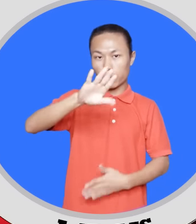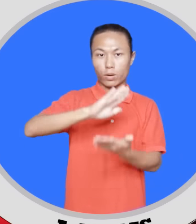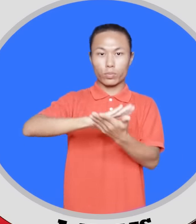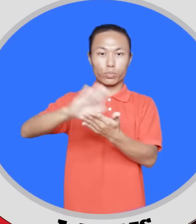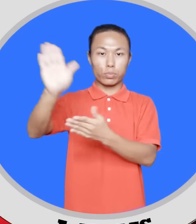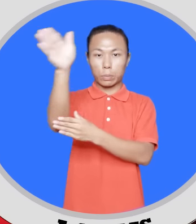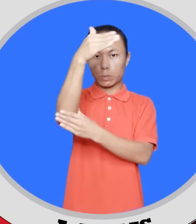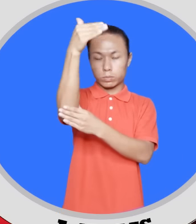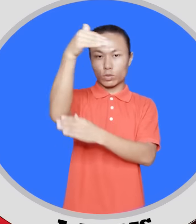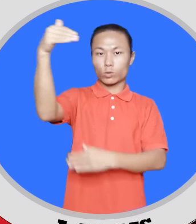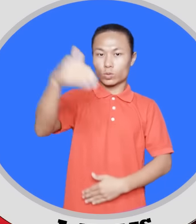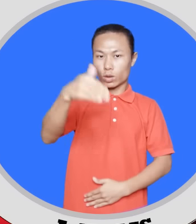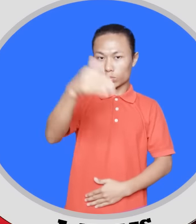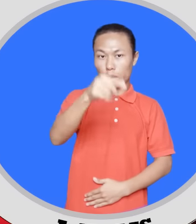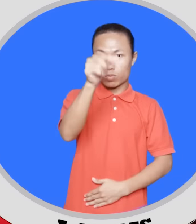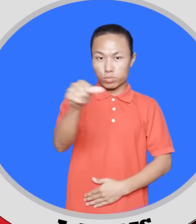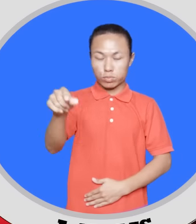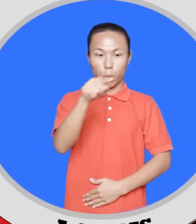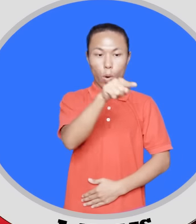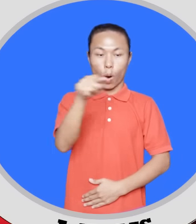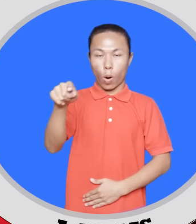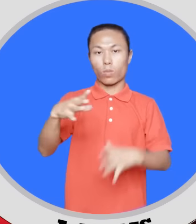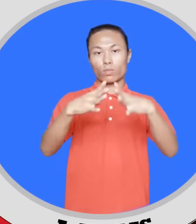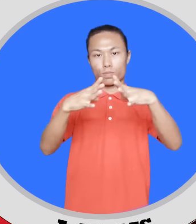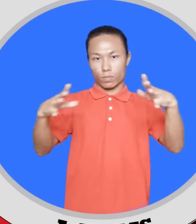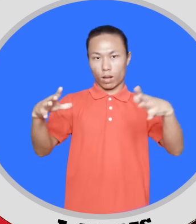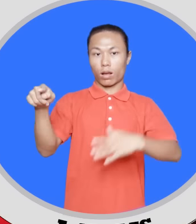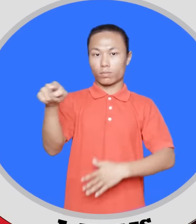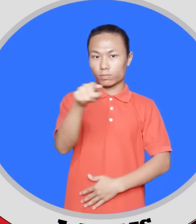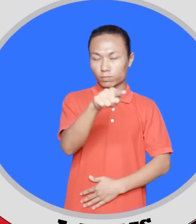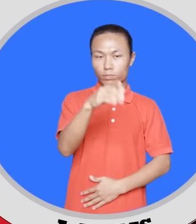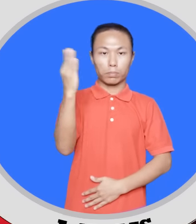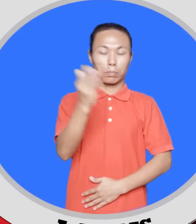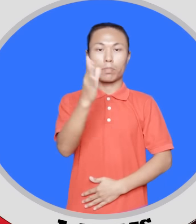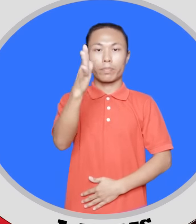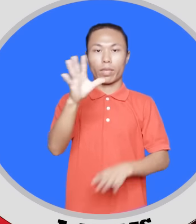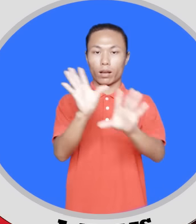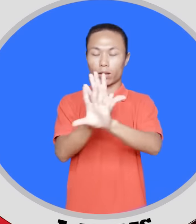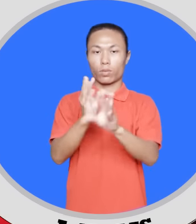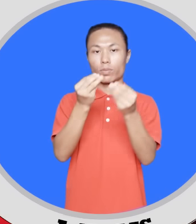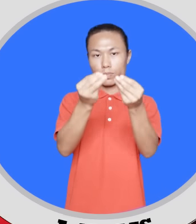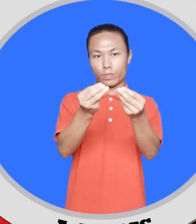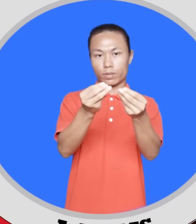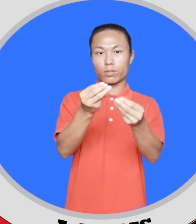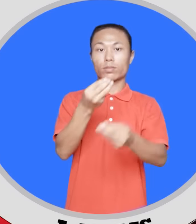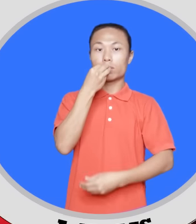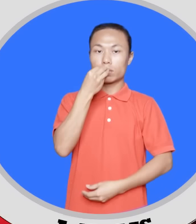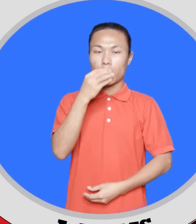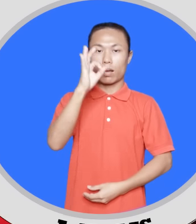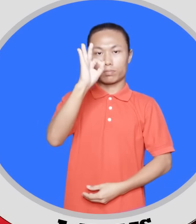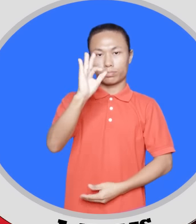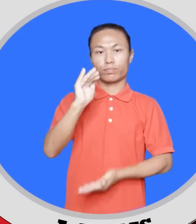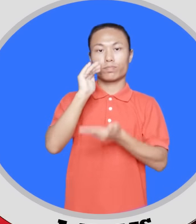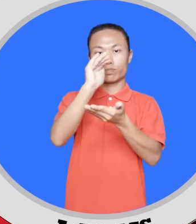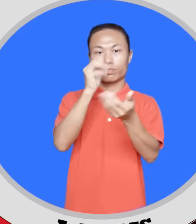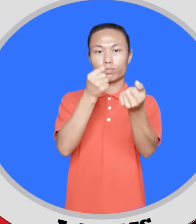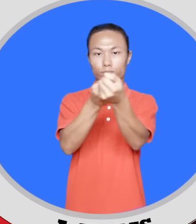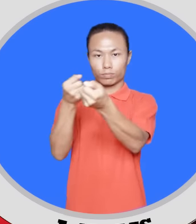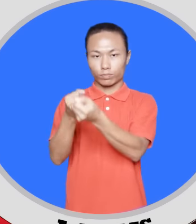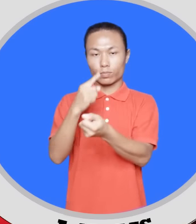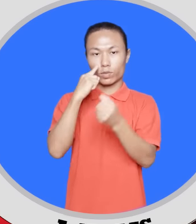ဆက်ကောင်စီထံက MNDA ရှေ့တန်းတပ်ဖွဲ့ထံကိုလက်နက်ချအလင်းဝင်ရောက်လာသူတွေများပြားနေပြီးလက်နက်ချအလင်းဝင်လာသူတွေကို